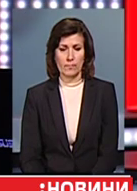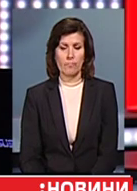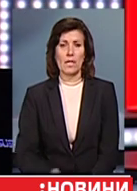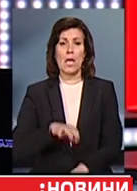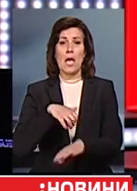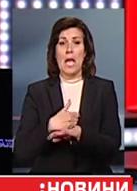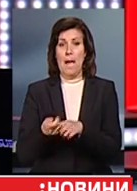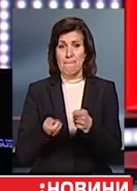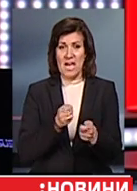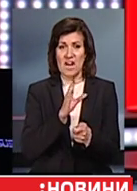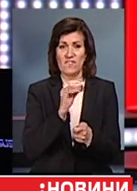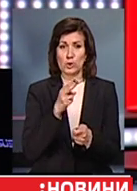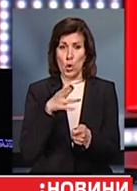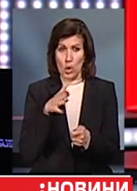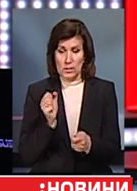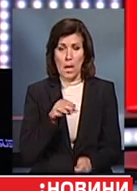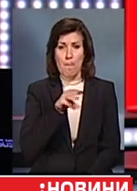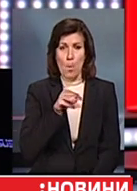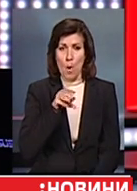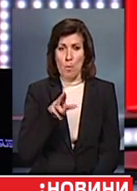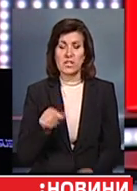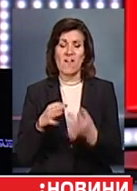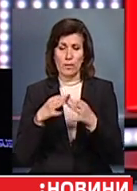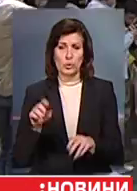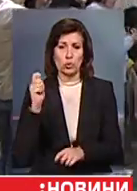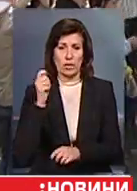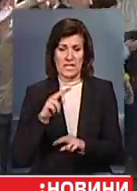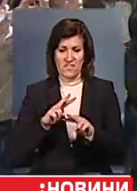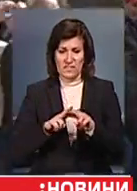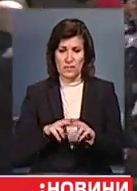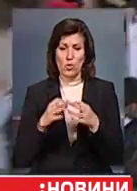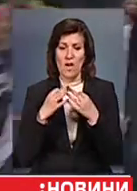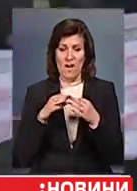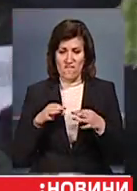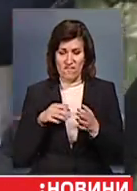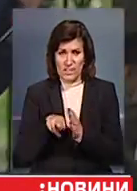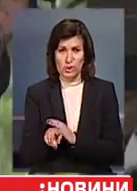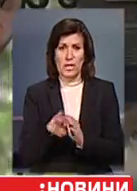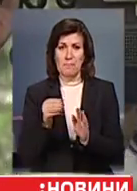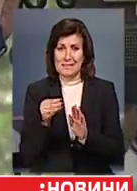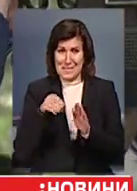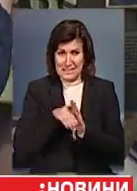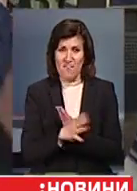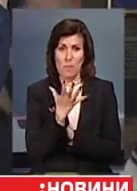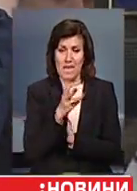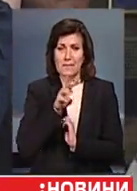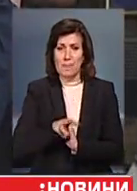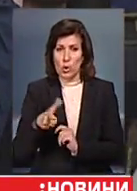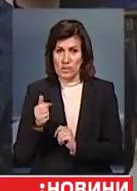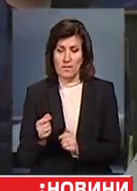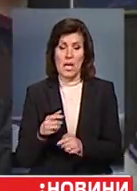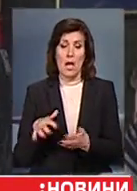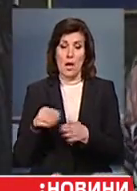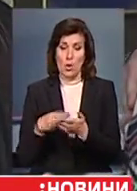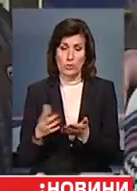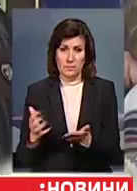Мера Вишгорода Олексія Момота сьогодні випустили із Лук'янівського СІЗО. Він вийшов під заставу 5 мільйонів гривень. Гроші назбирали два